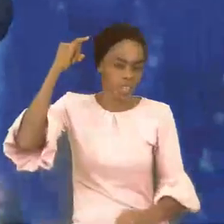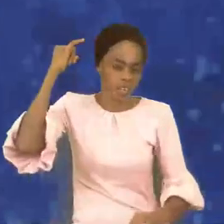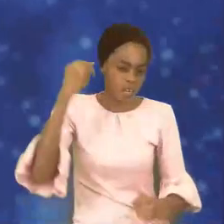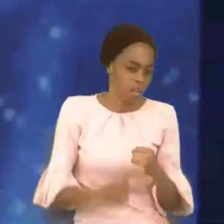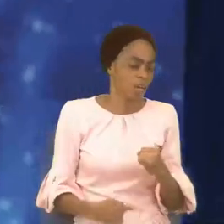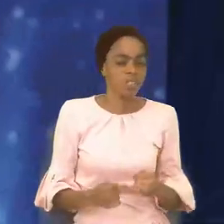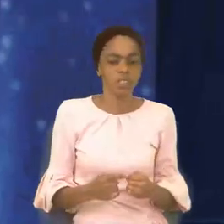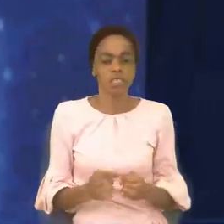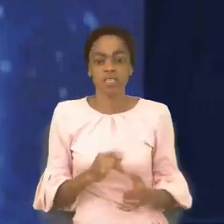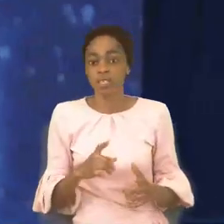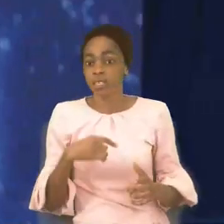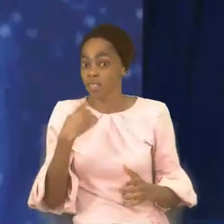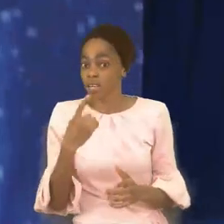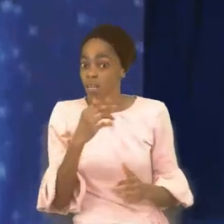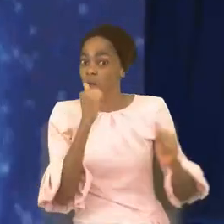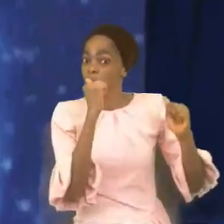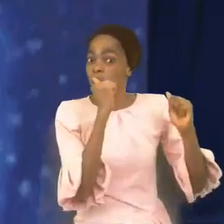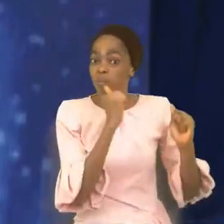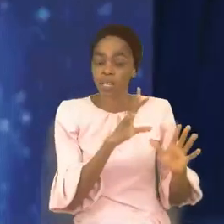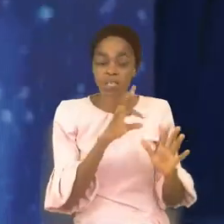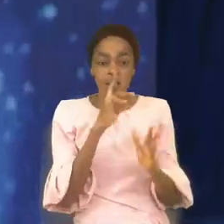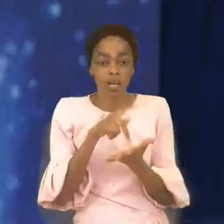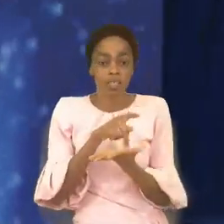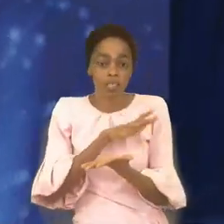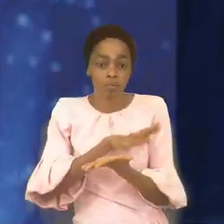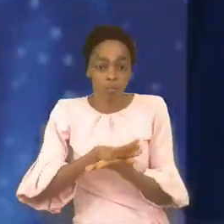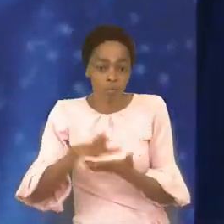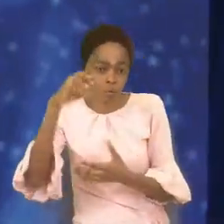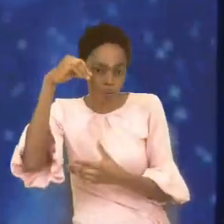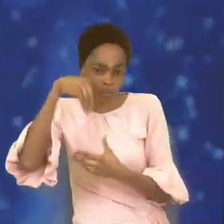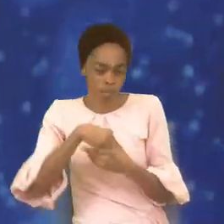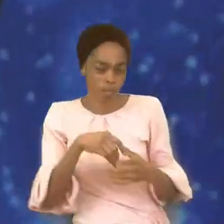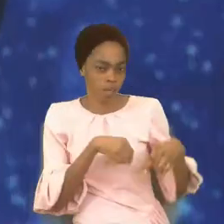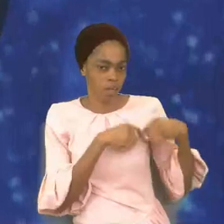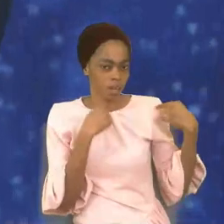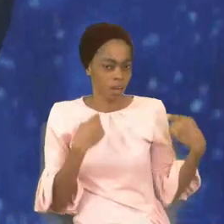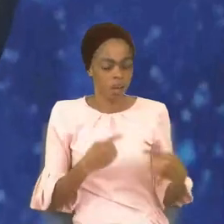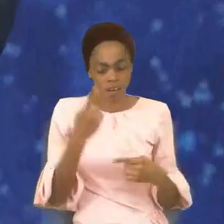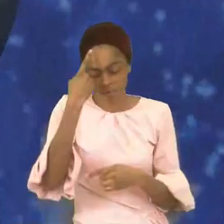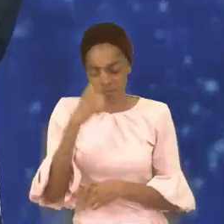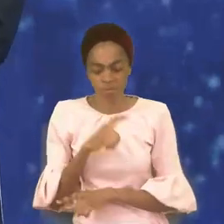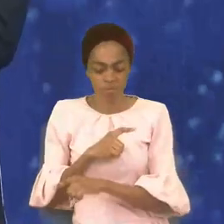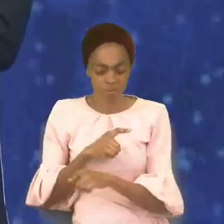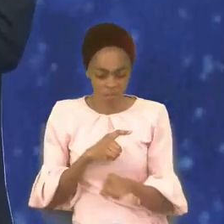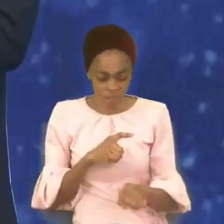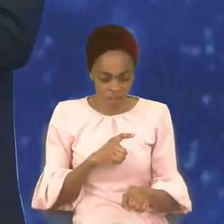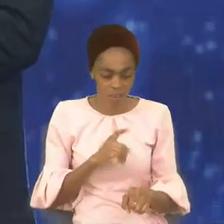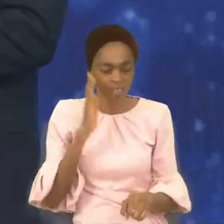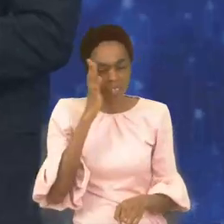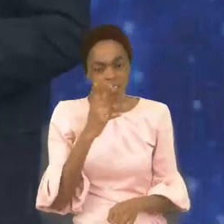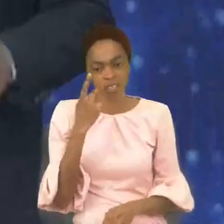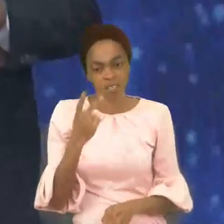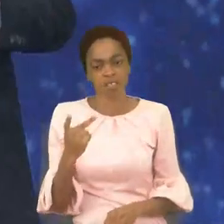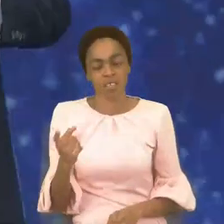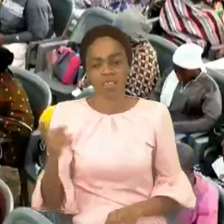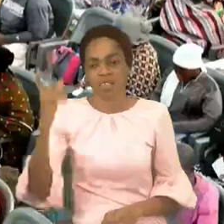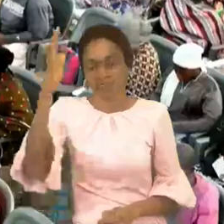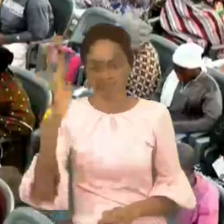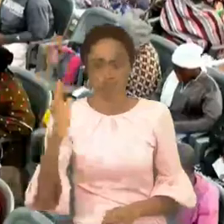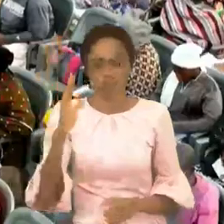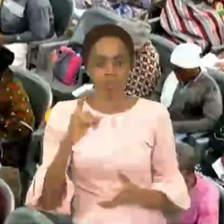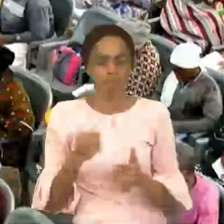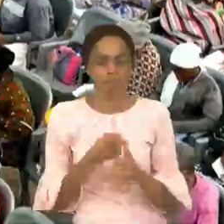jusqu'à la fin. Heureux ceux qui ont le cœur pur, car ils verront Dieu. En 1